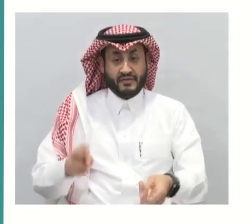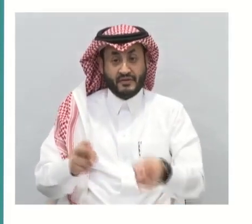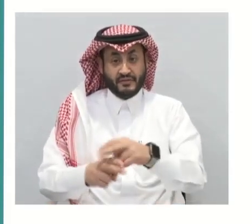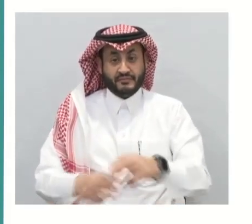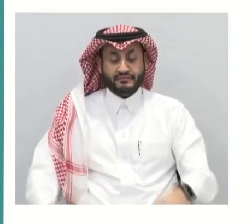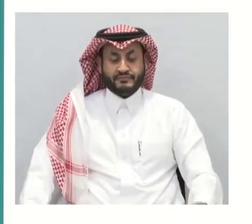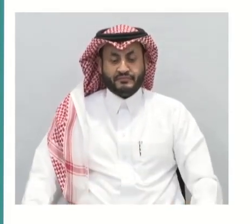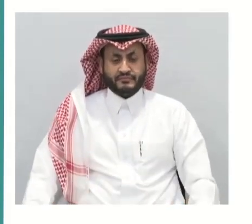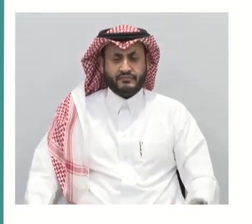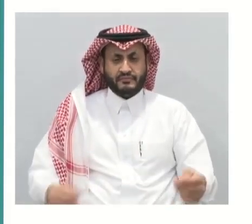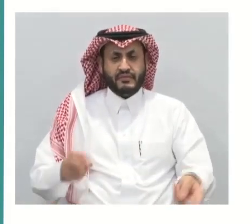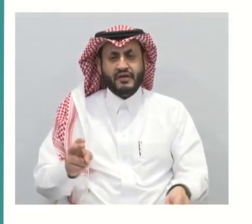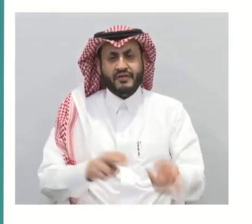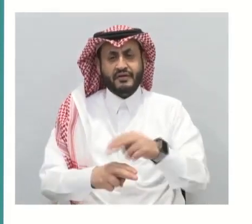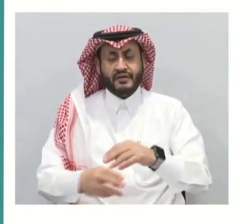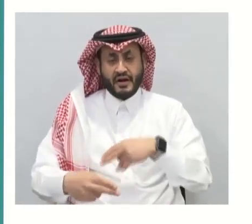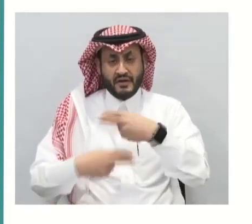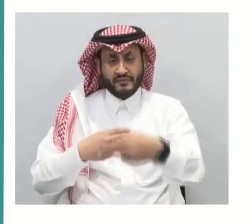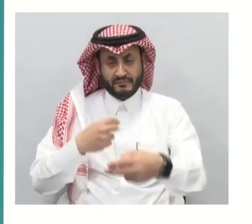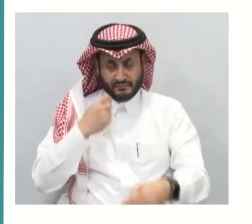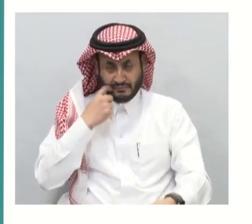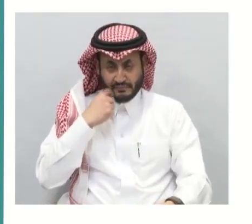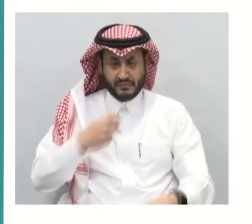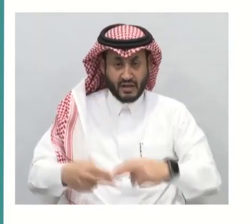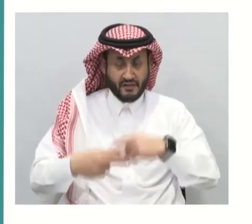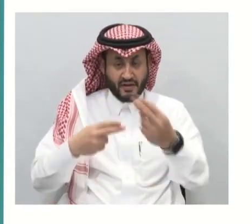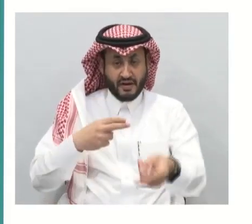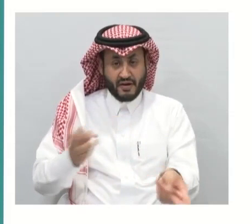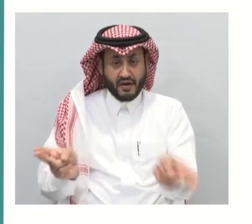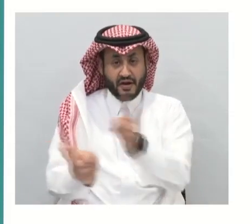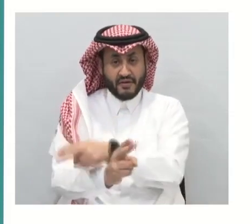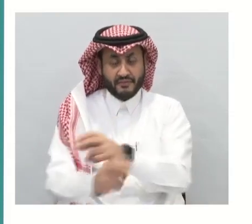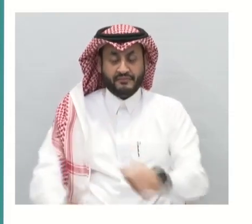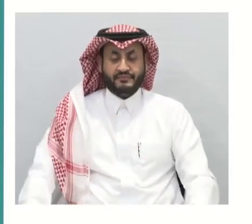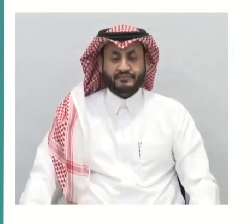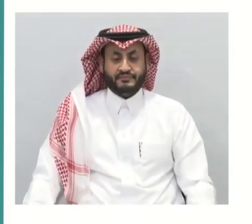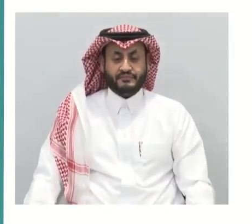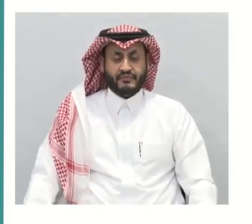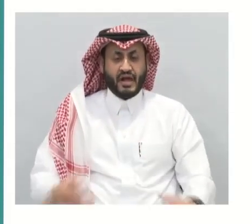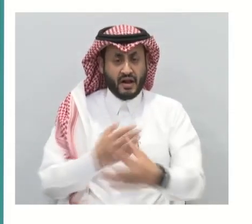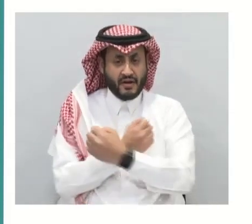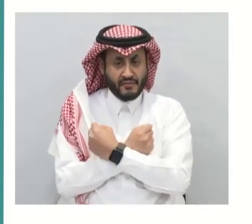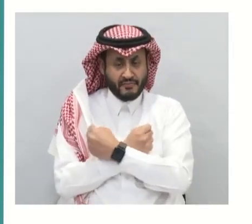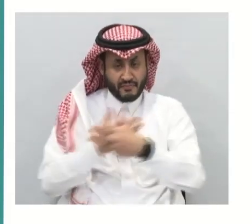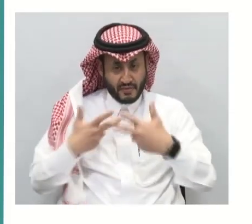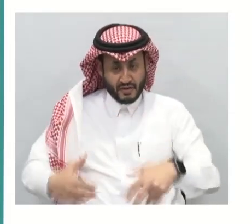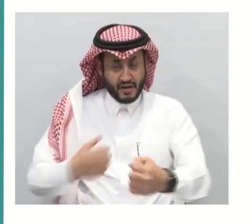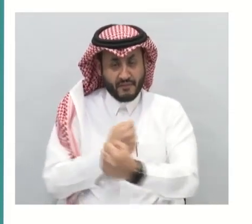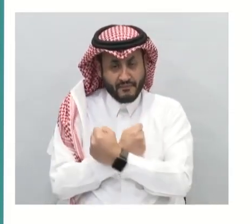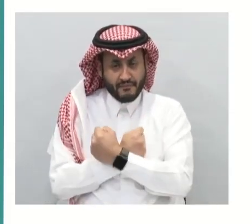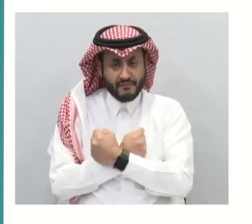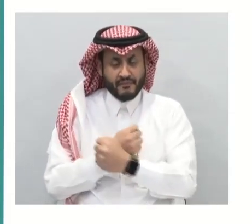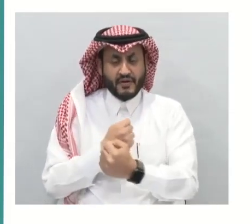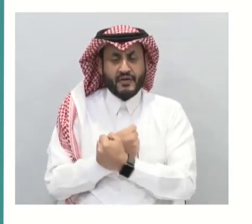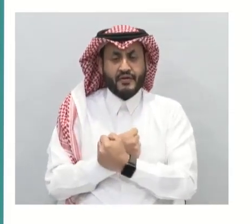تكوين استجابه برد فعل منعكس تلقائيا فيحمي اييي الجسم نفسه